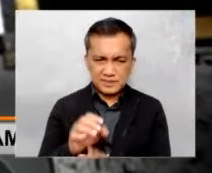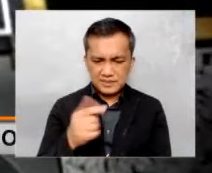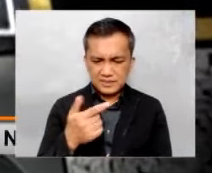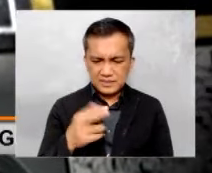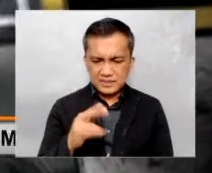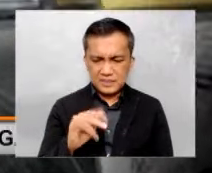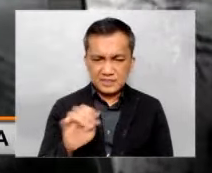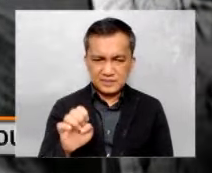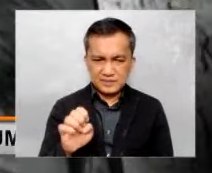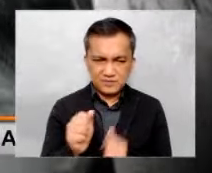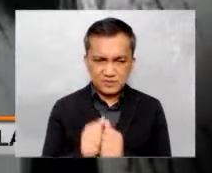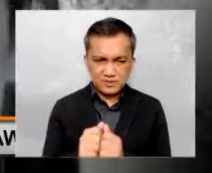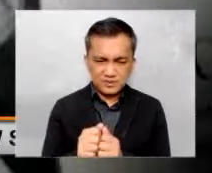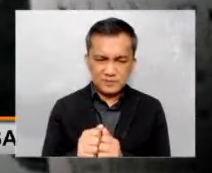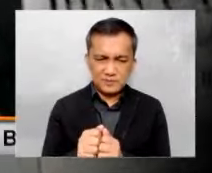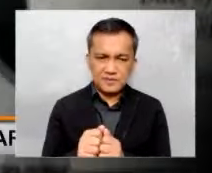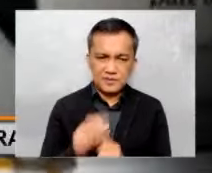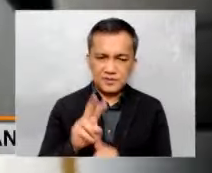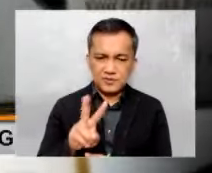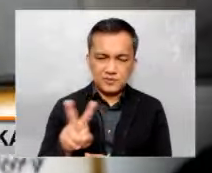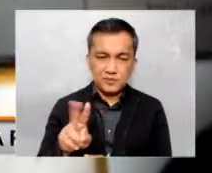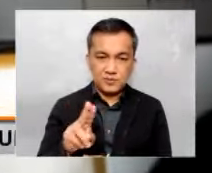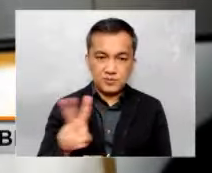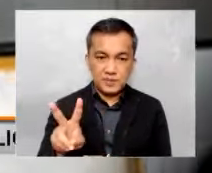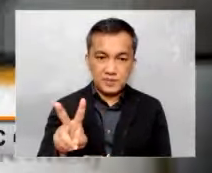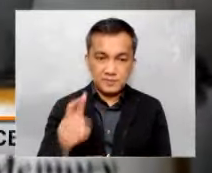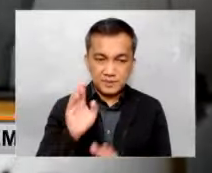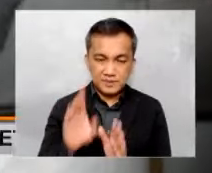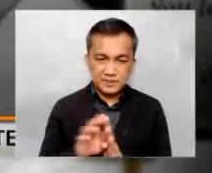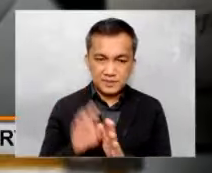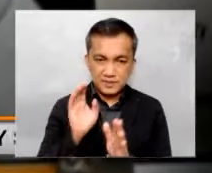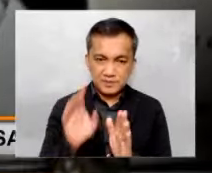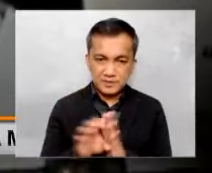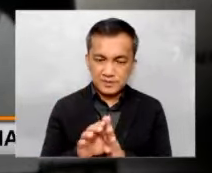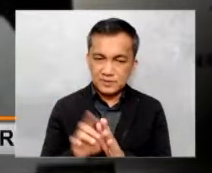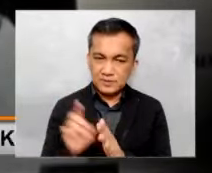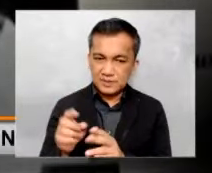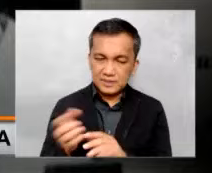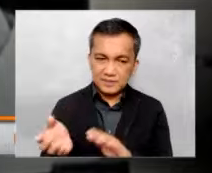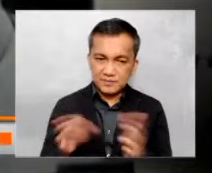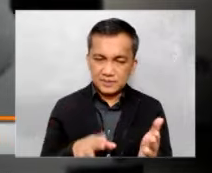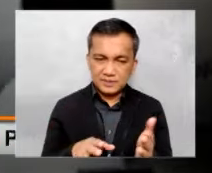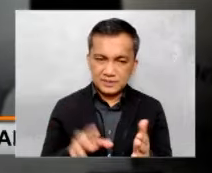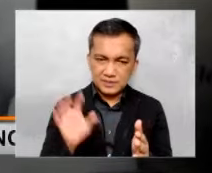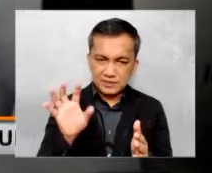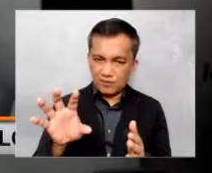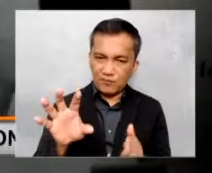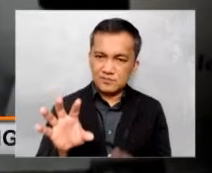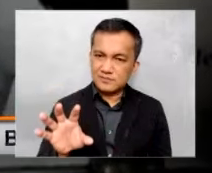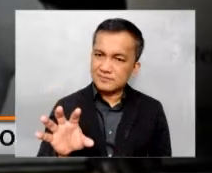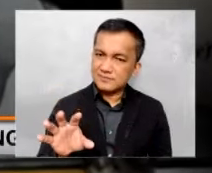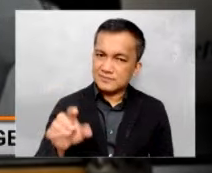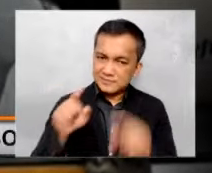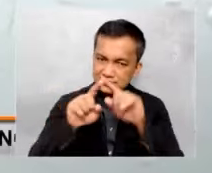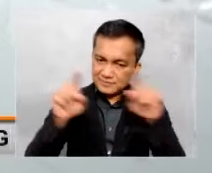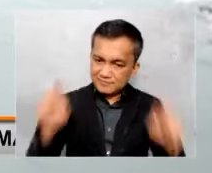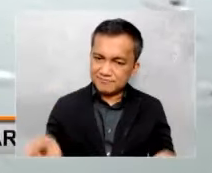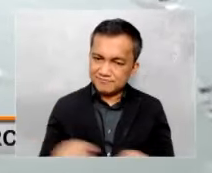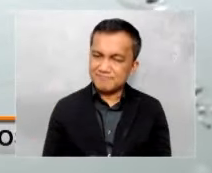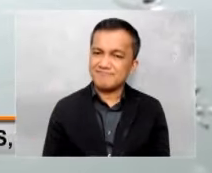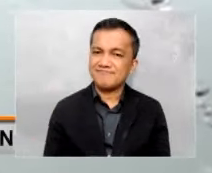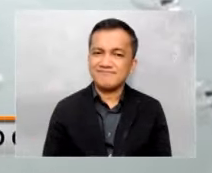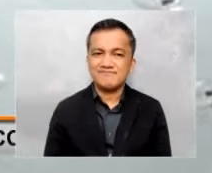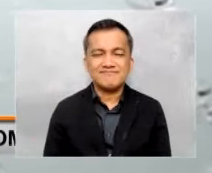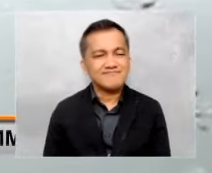with full UV picture, kung saan ang larawan ng namatay na kamag-anak ay direktang nakaimprenta sa ibabaw ng lapida. Ang